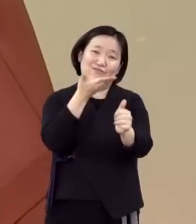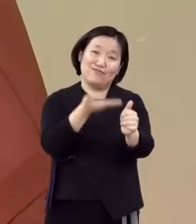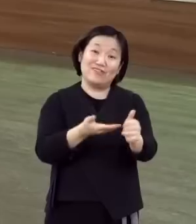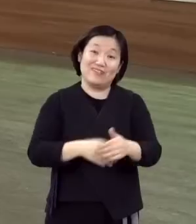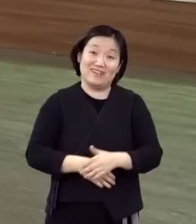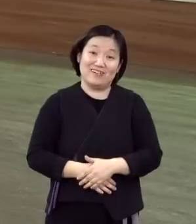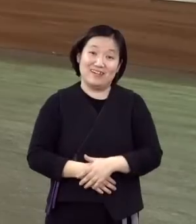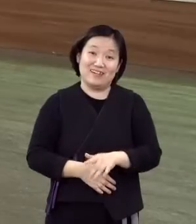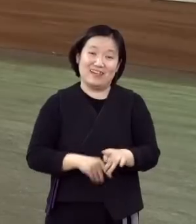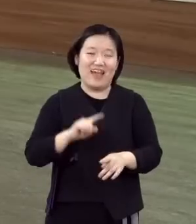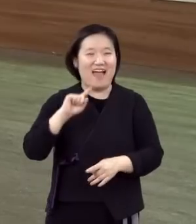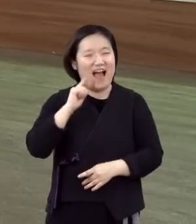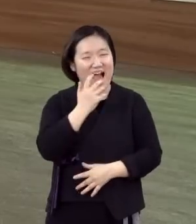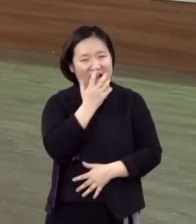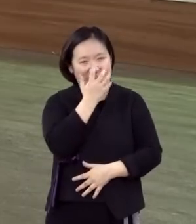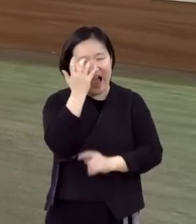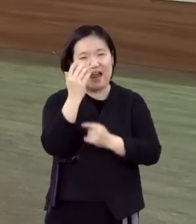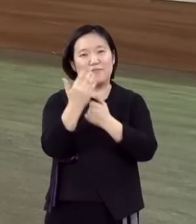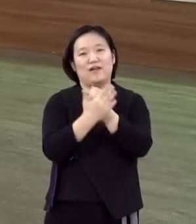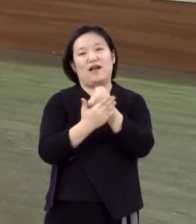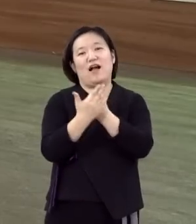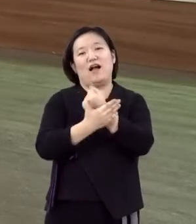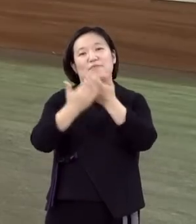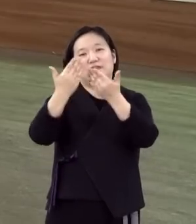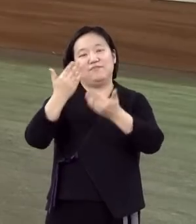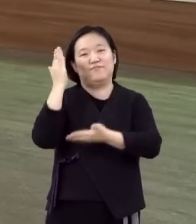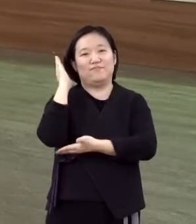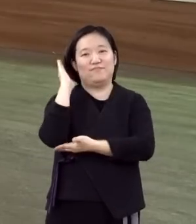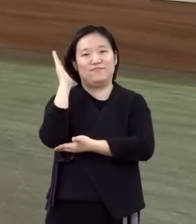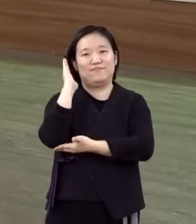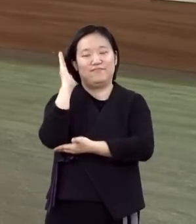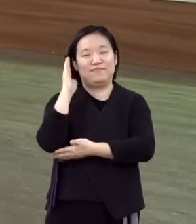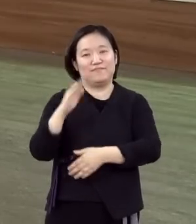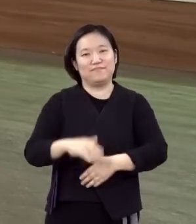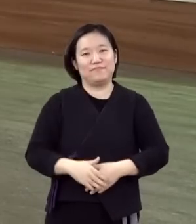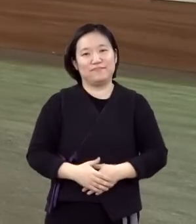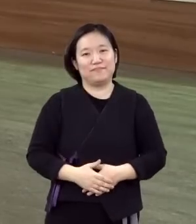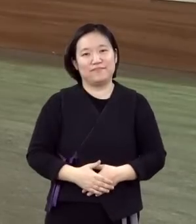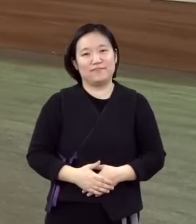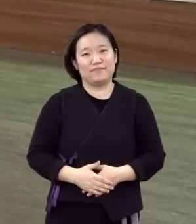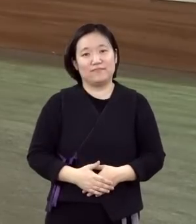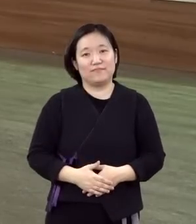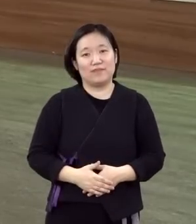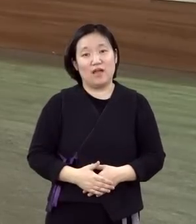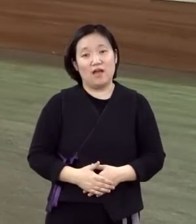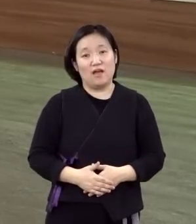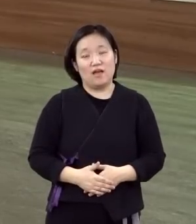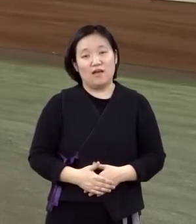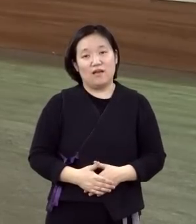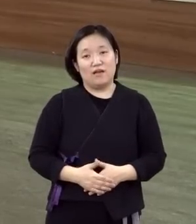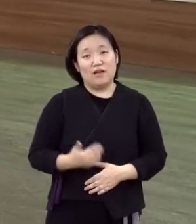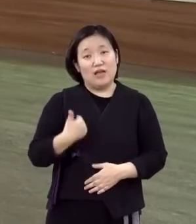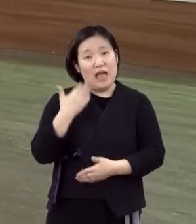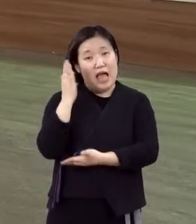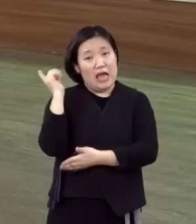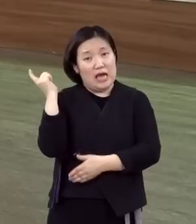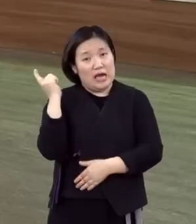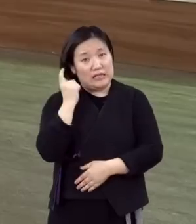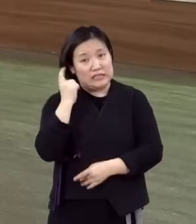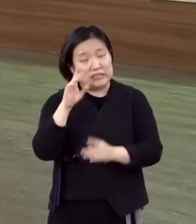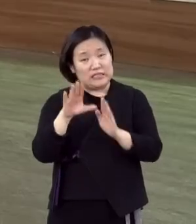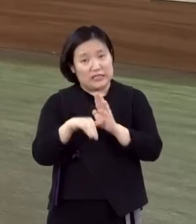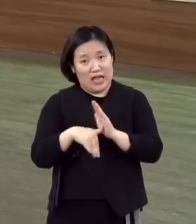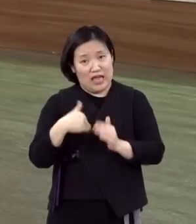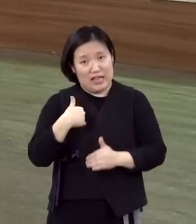축복의이야기를들을수있었습니다 .이이야기를